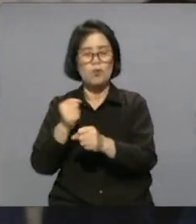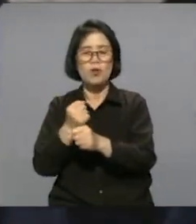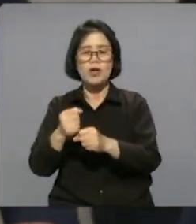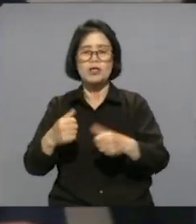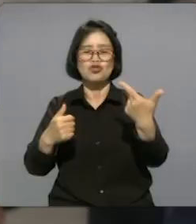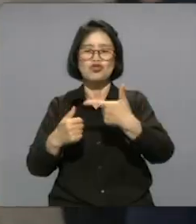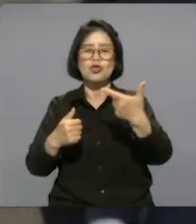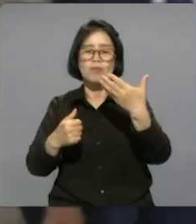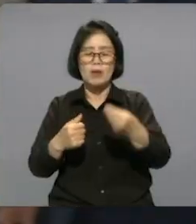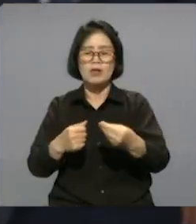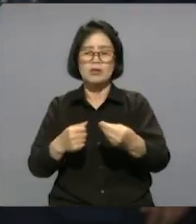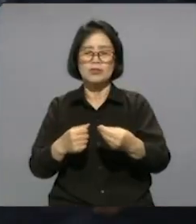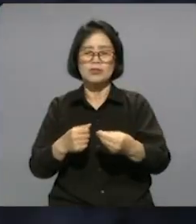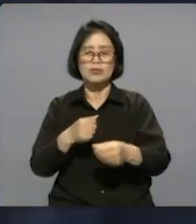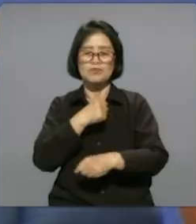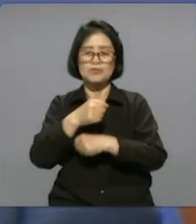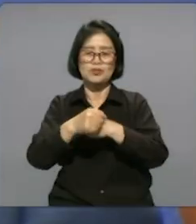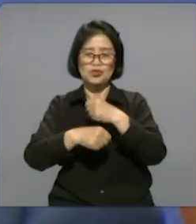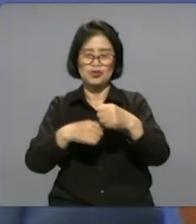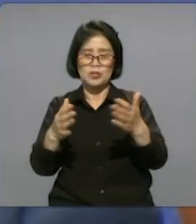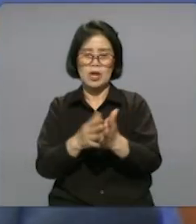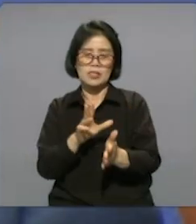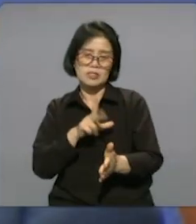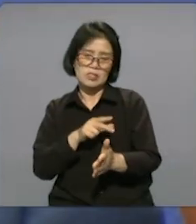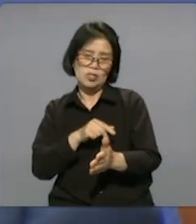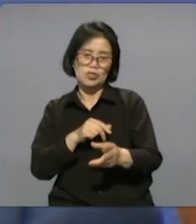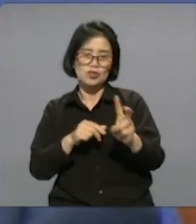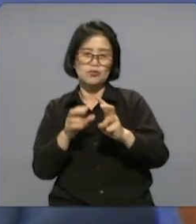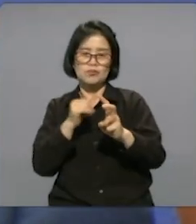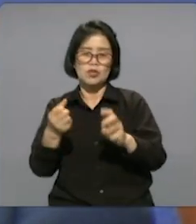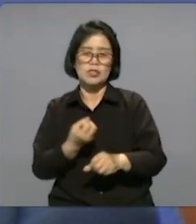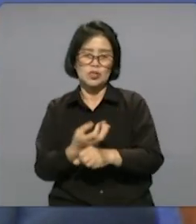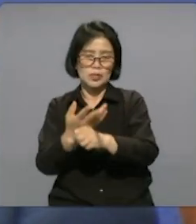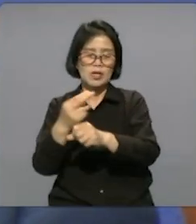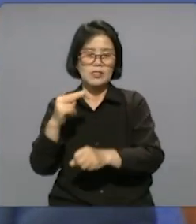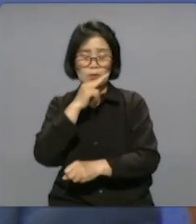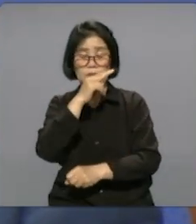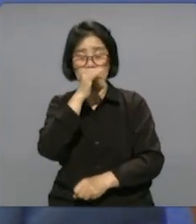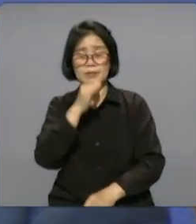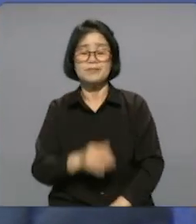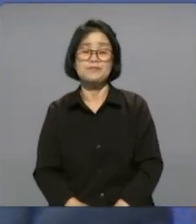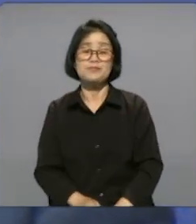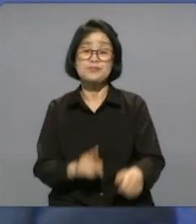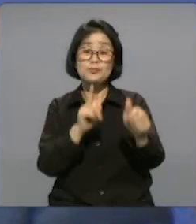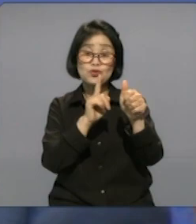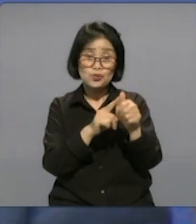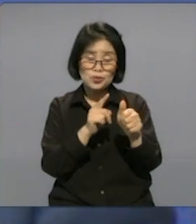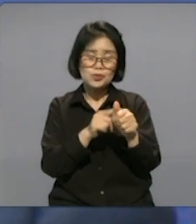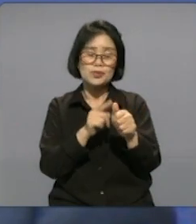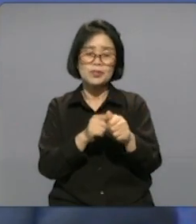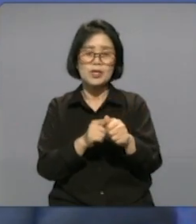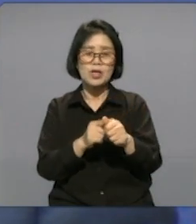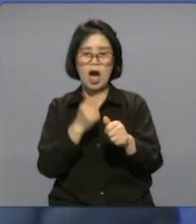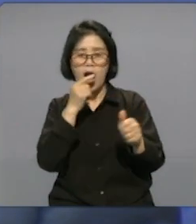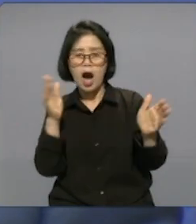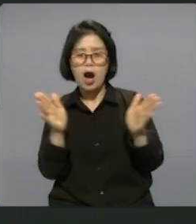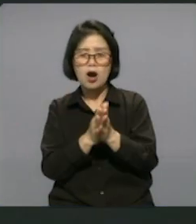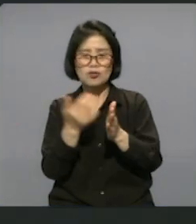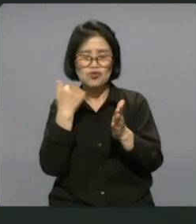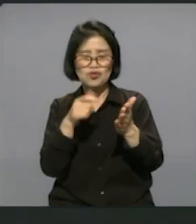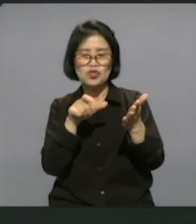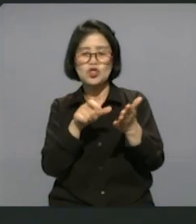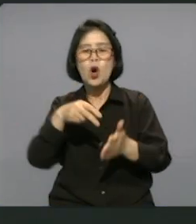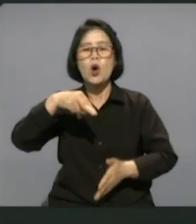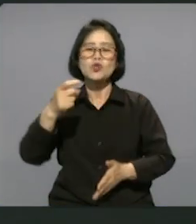원을 민주당 의원 20명에게 전달한 혐의를 받습니다. 검찰은 윤 의원을 상대로 공범으로 적시된 송